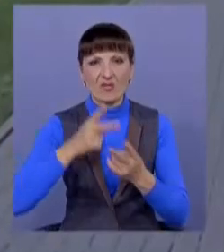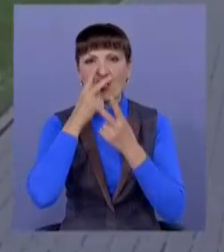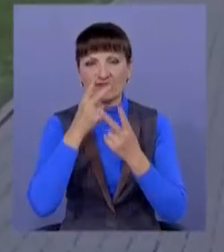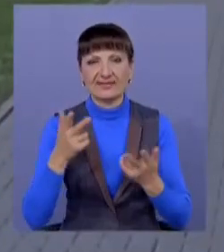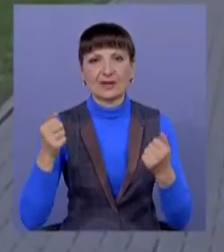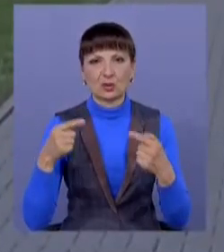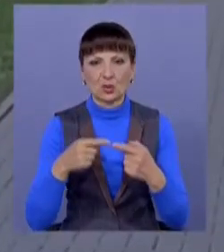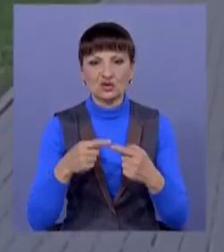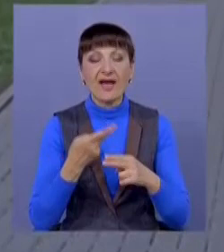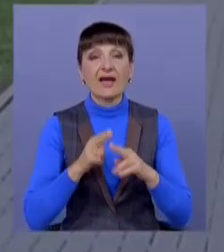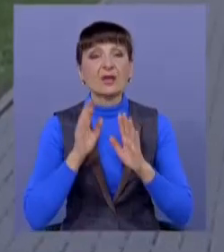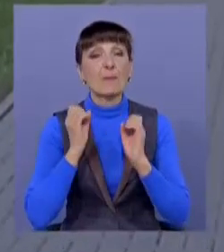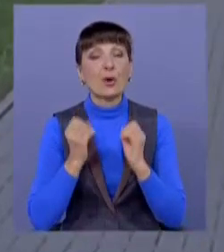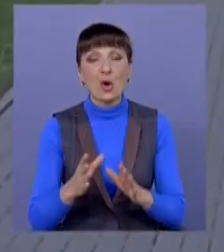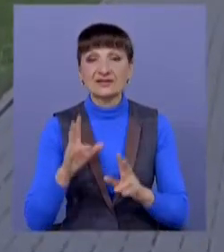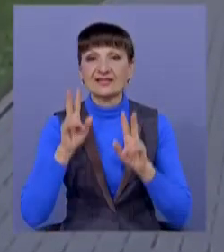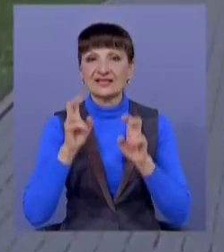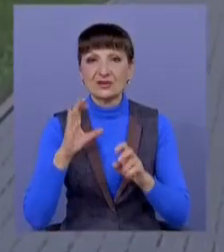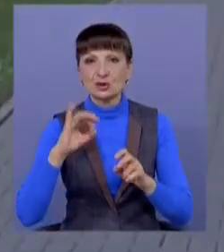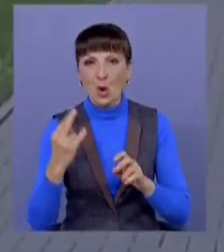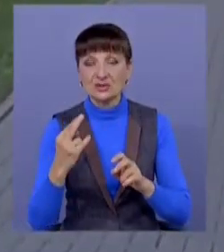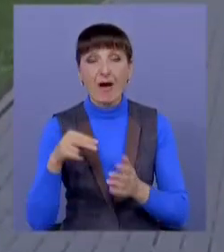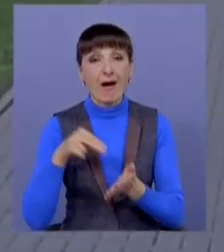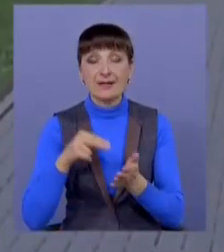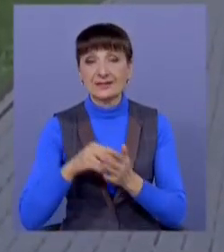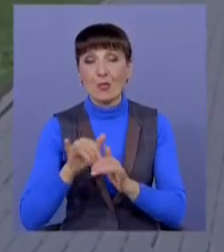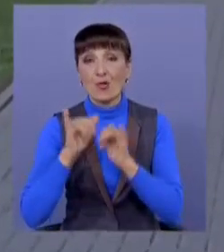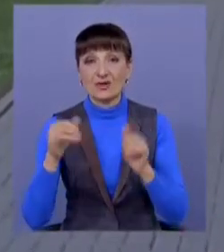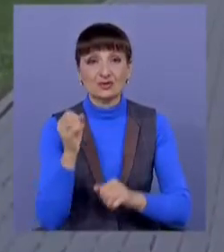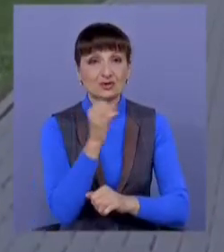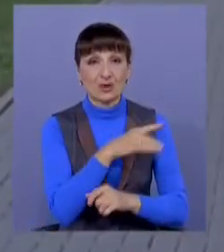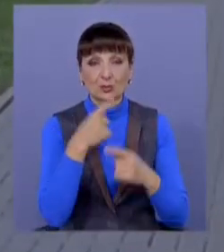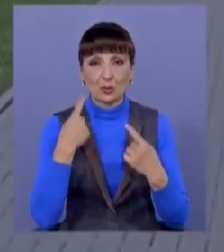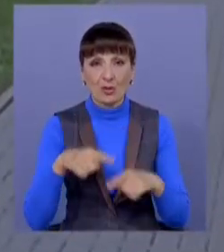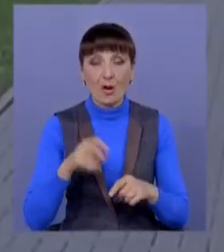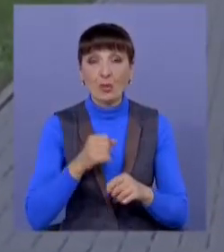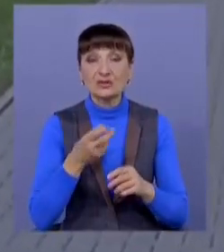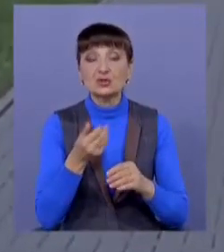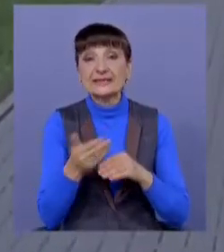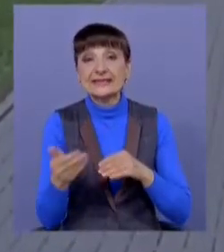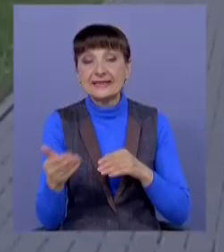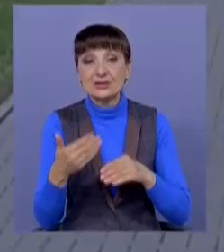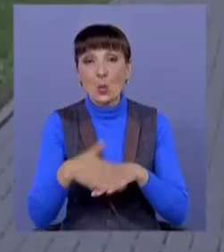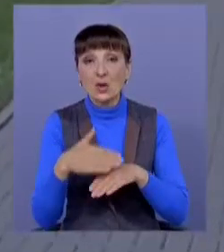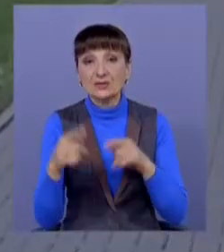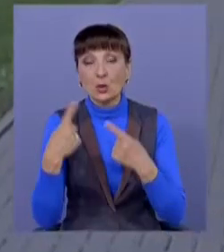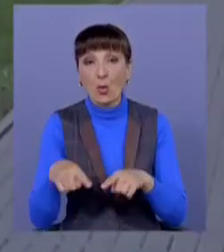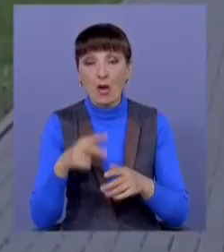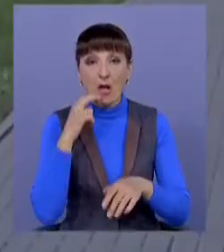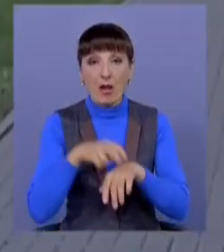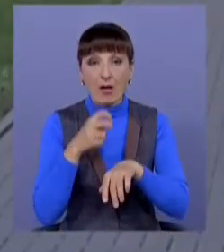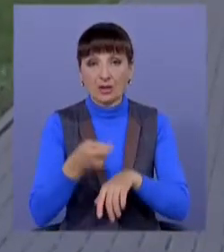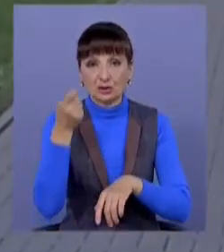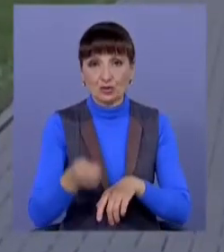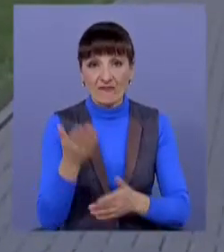это только название социальное. Цены действительно повыше, чем в других аптеках. Чуть ниже нужно спуститься, и можно найти препараты намного